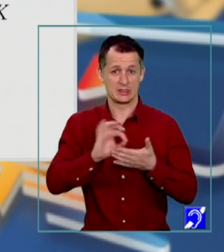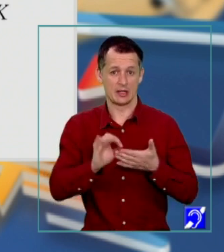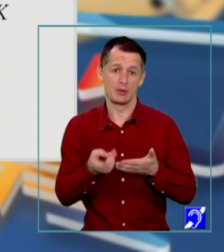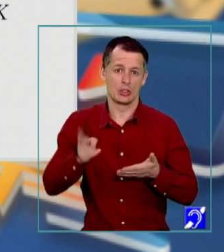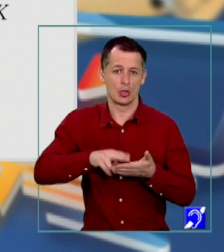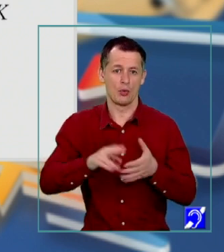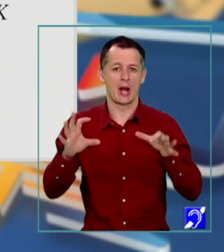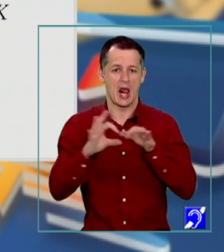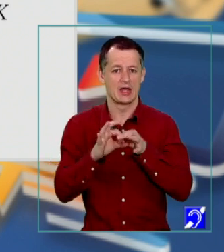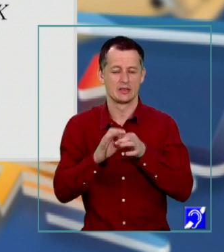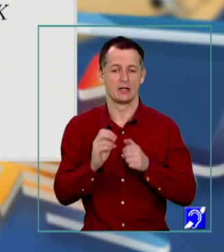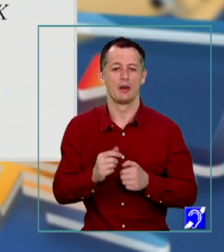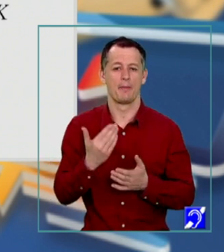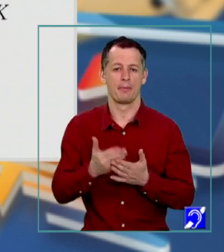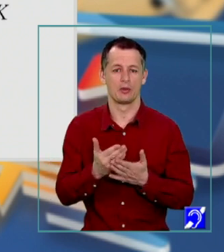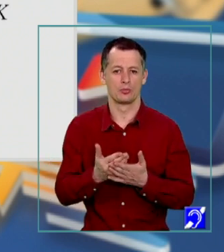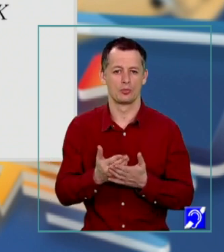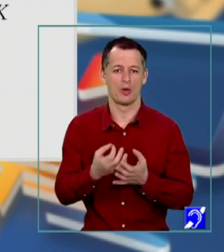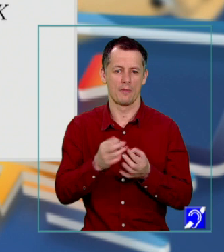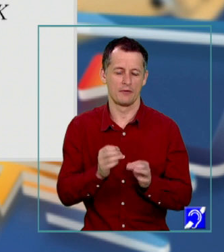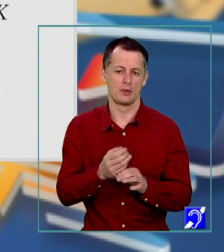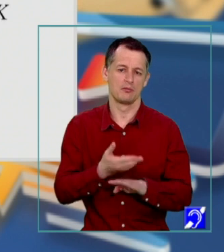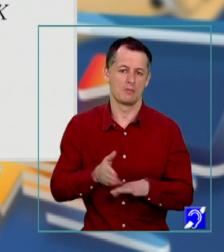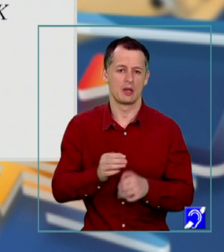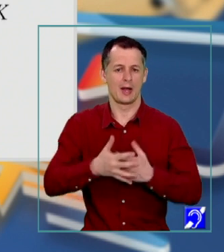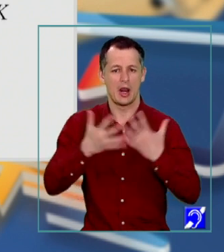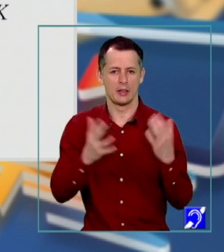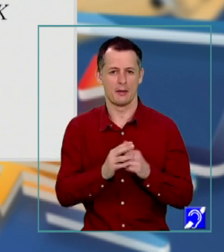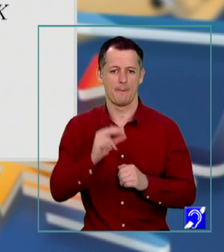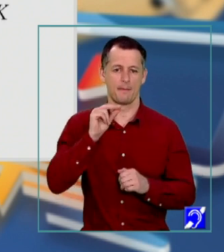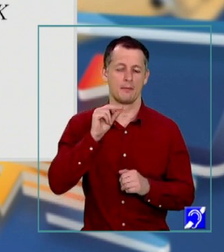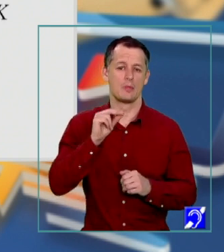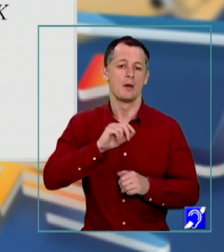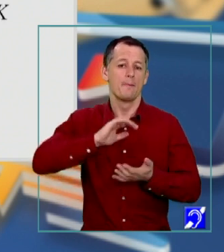relația ca să fim foarte riguroși. Presiunea ori volumul supra